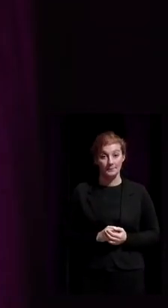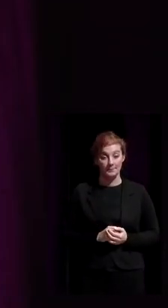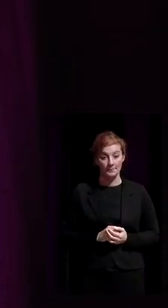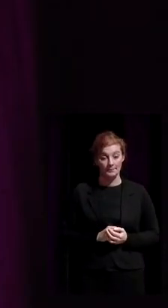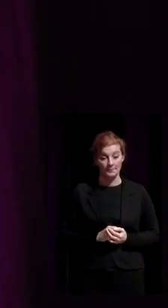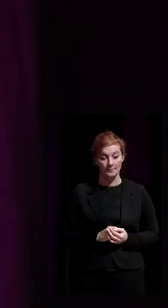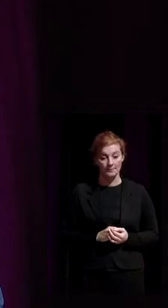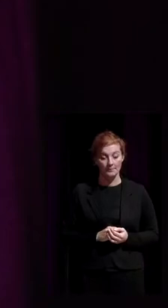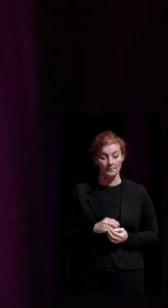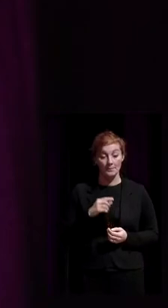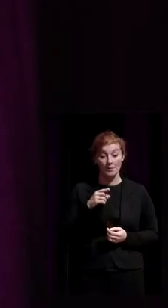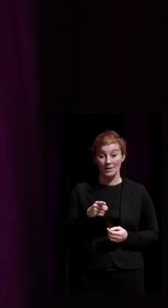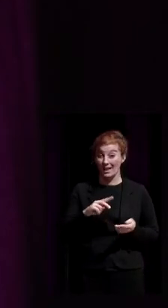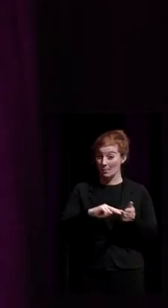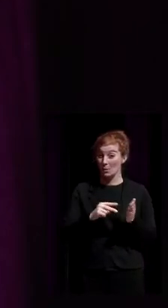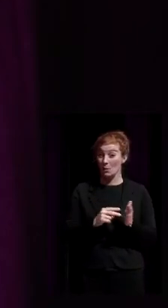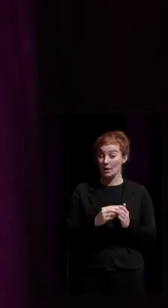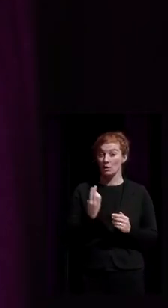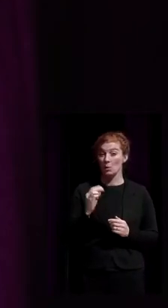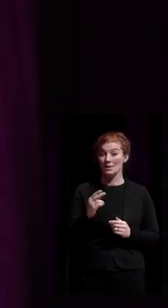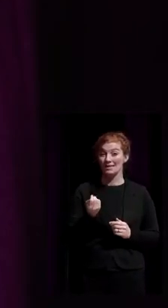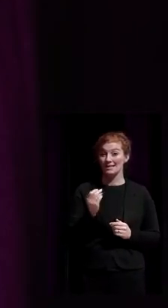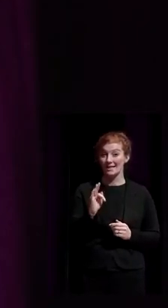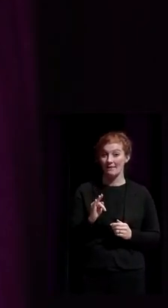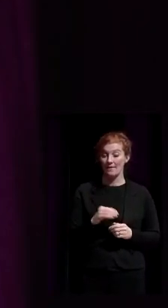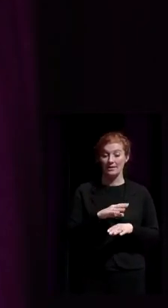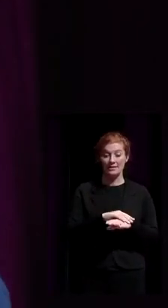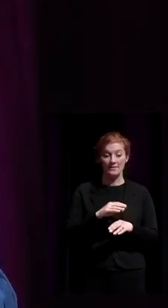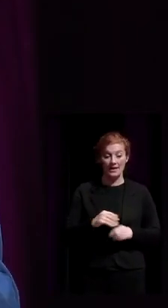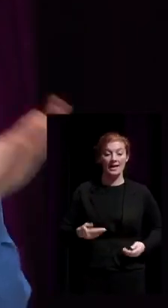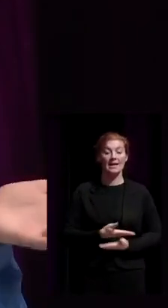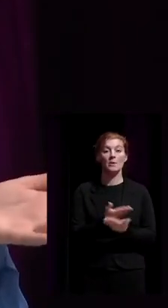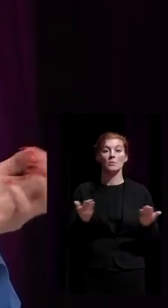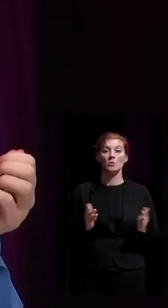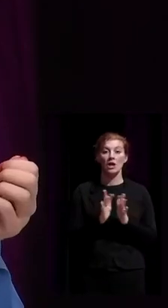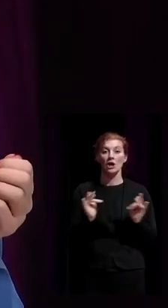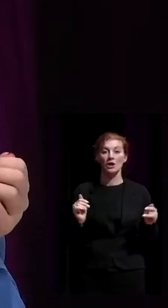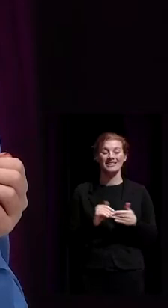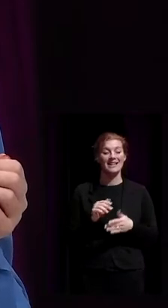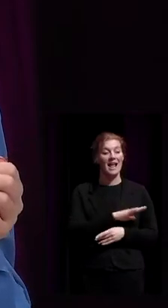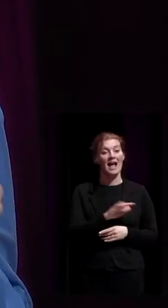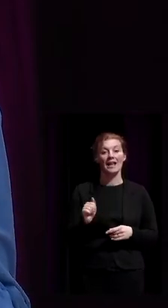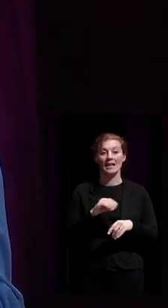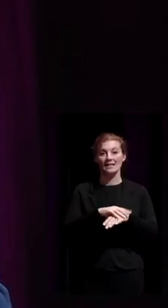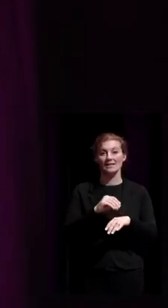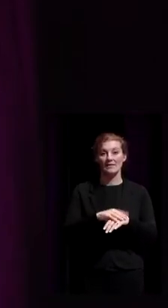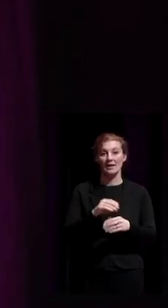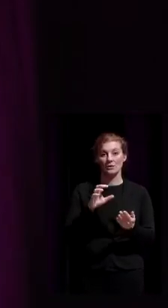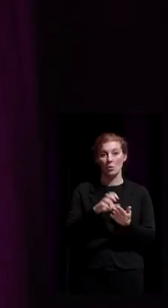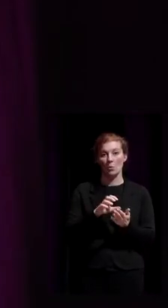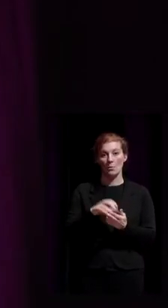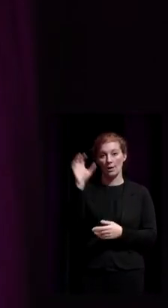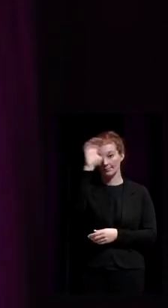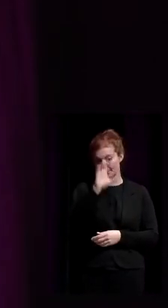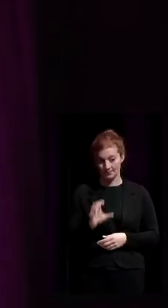det här är en metod som UNICEF Sverige erbjuder kostnadsfritt till alla Sveriges kommuner.